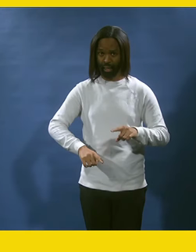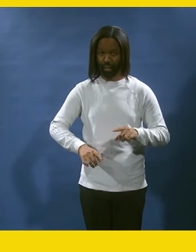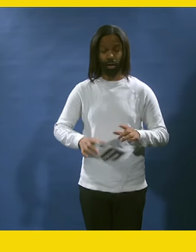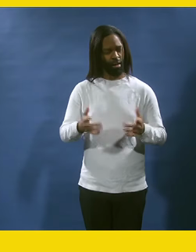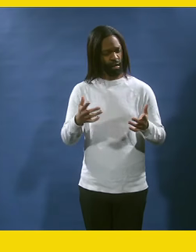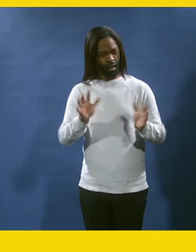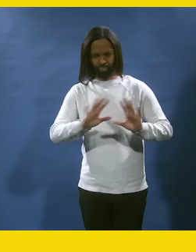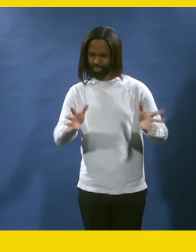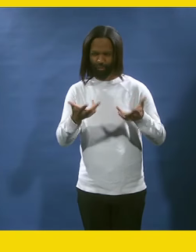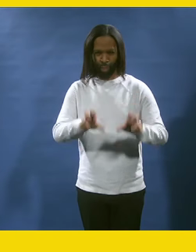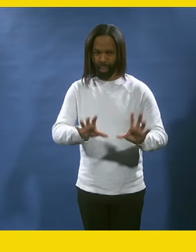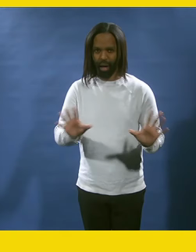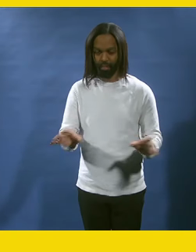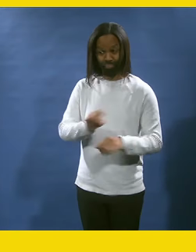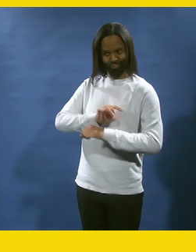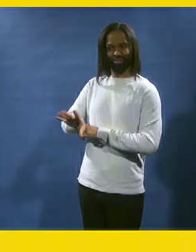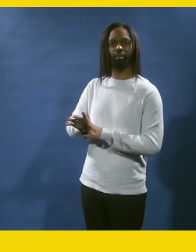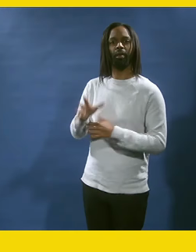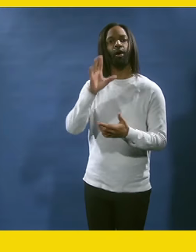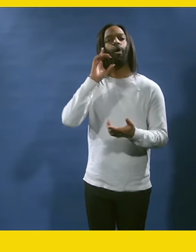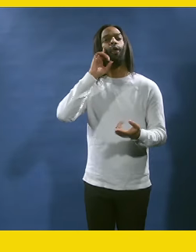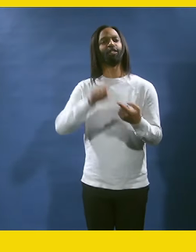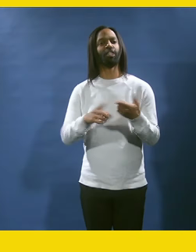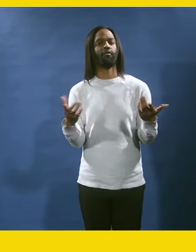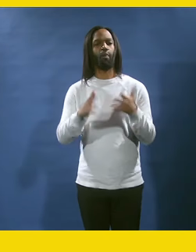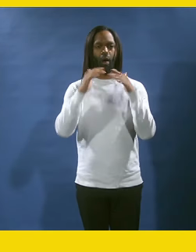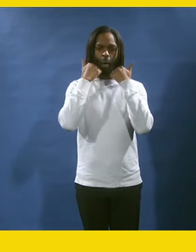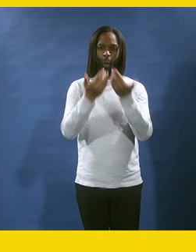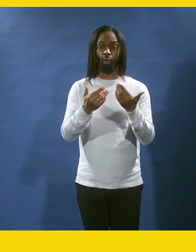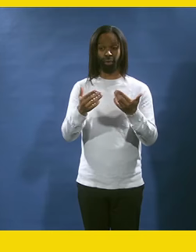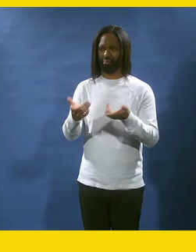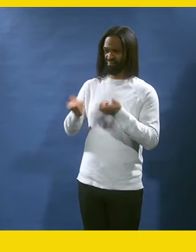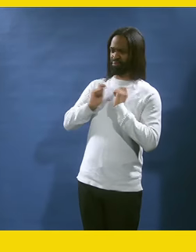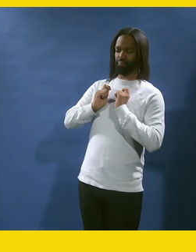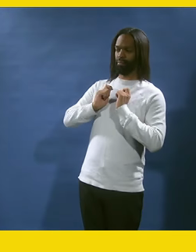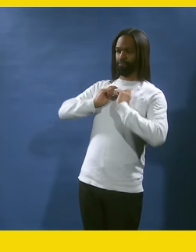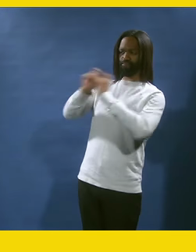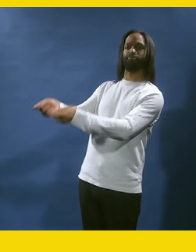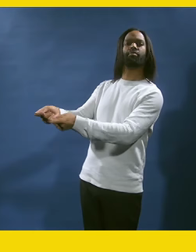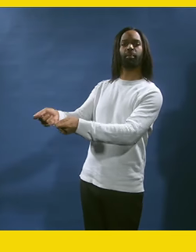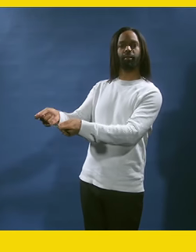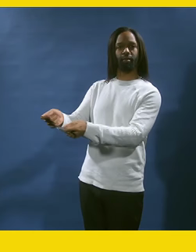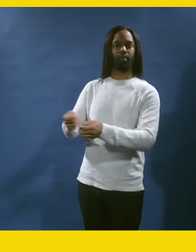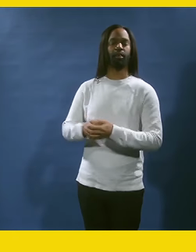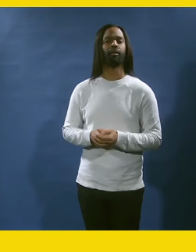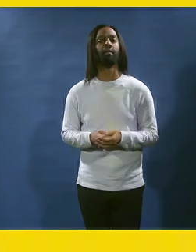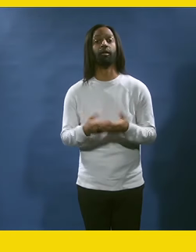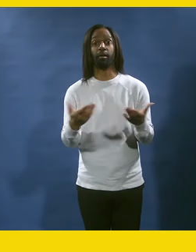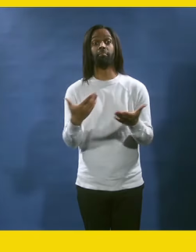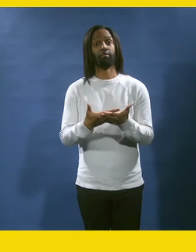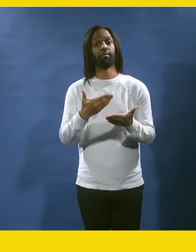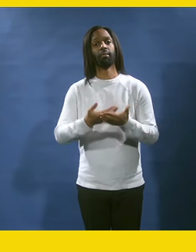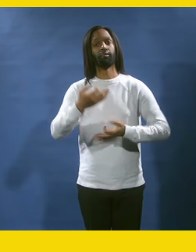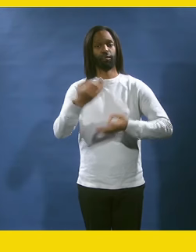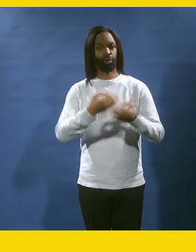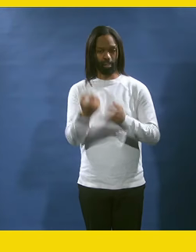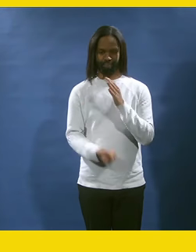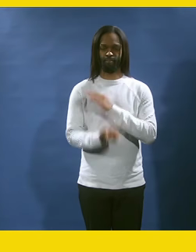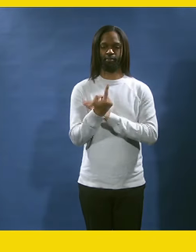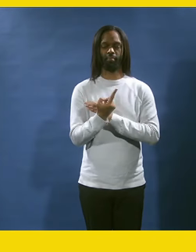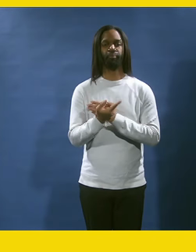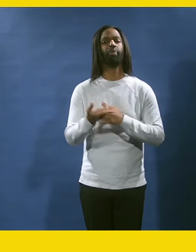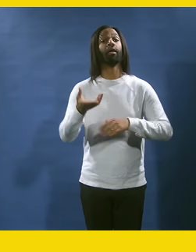camp. On dit de ce procès que c'est un procès hors norme. Pourtant, ce qu'il